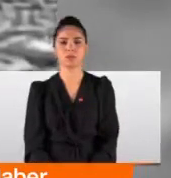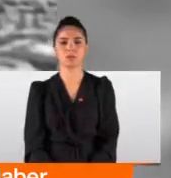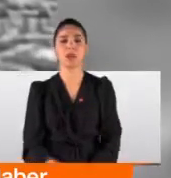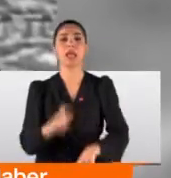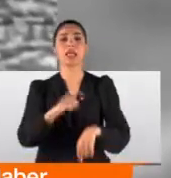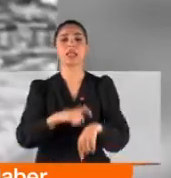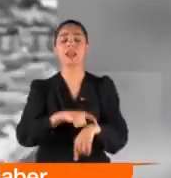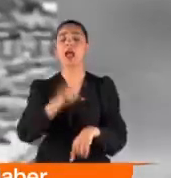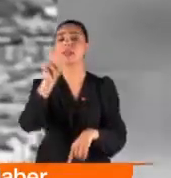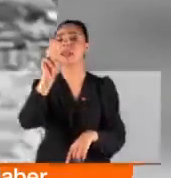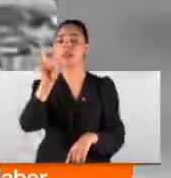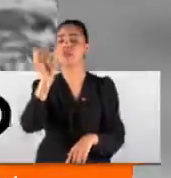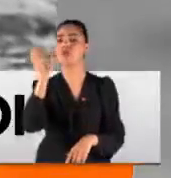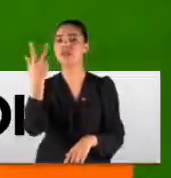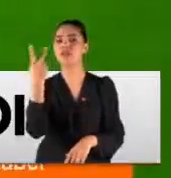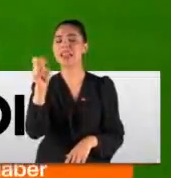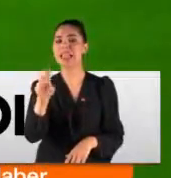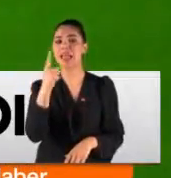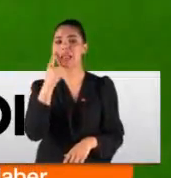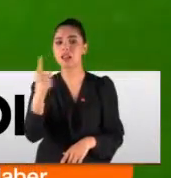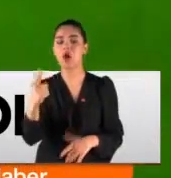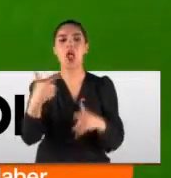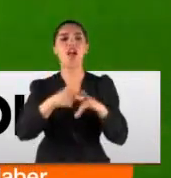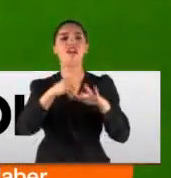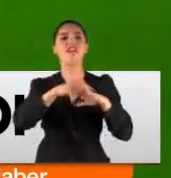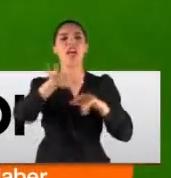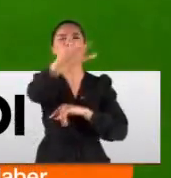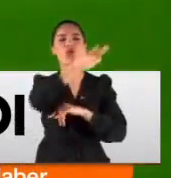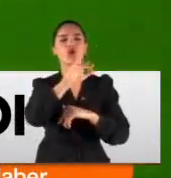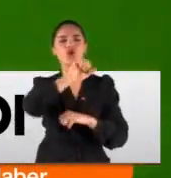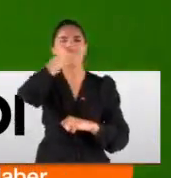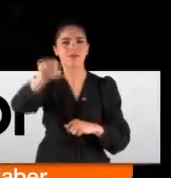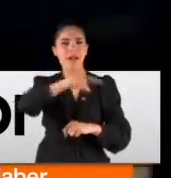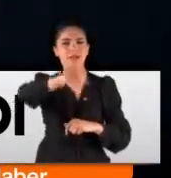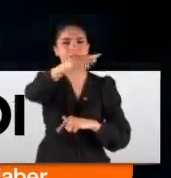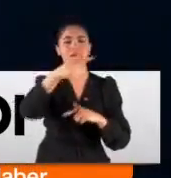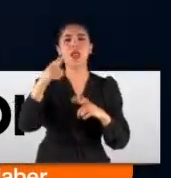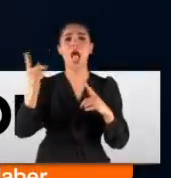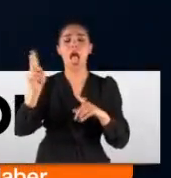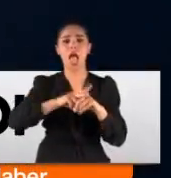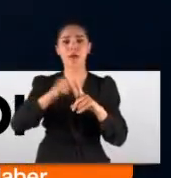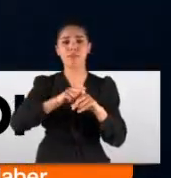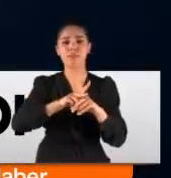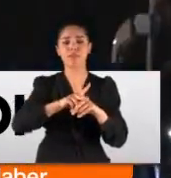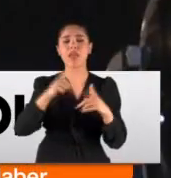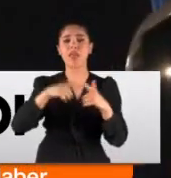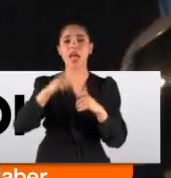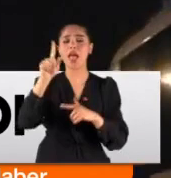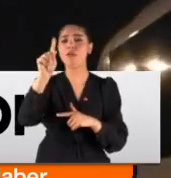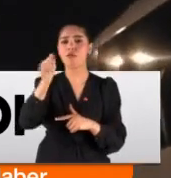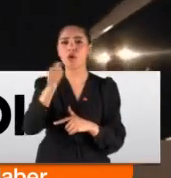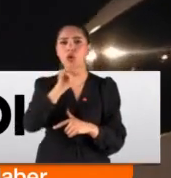Saat 23.08'i gösterirken FETÖ'cü hainler emniyete hedef aldı. Bir F-16 savaş uçağı Emniyet Havacılık